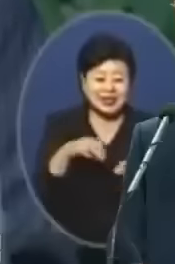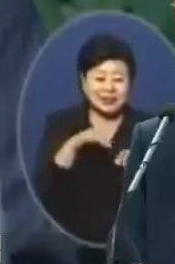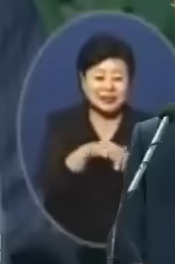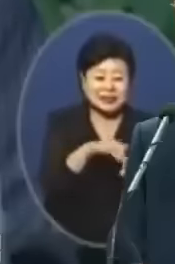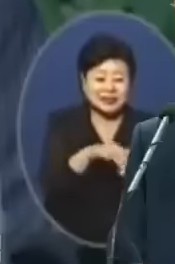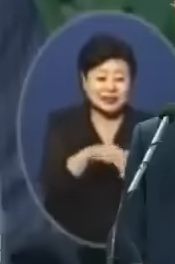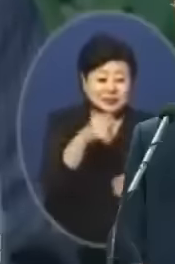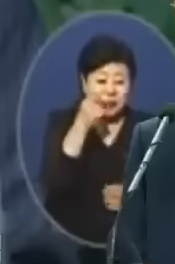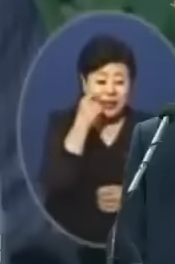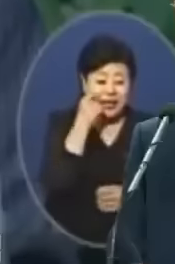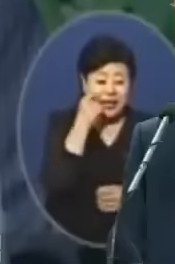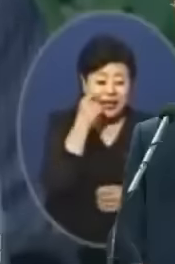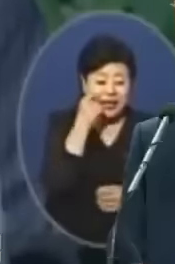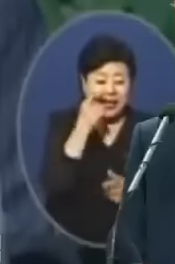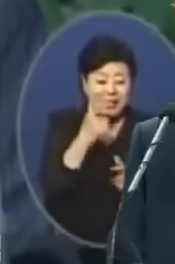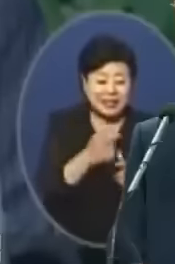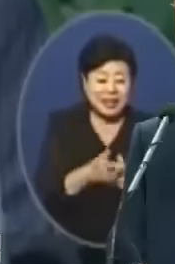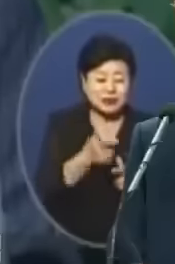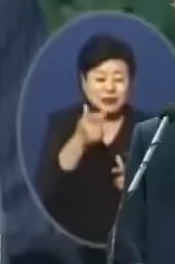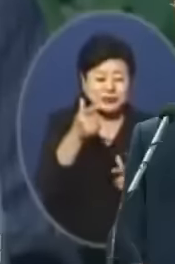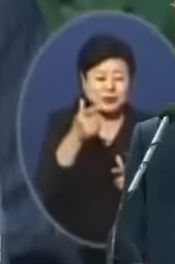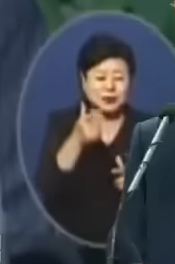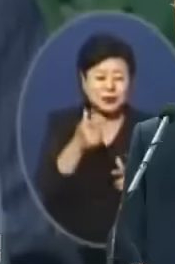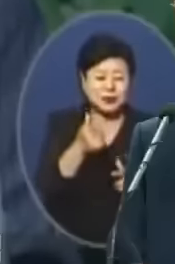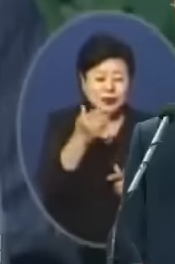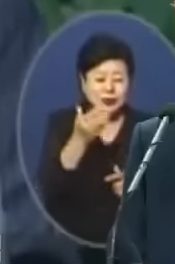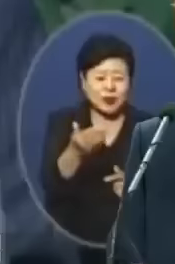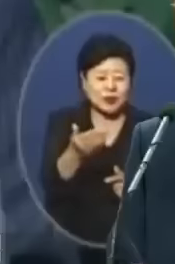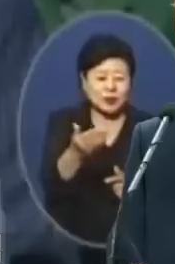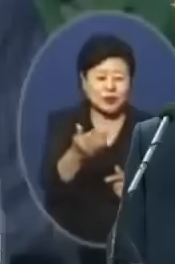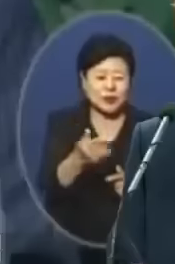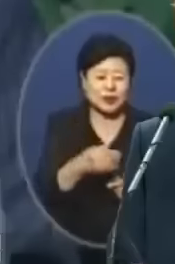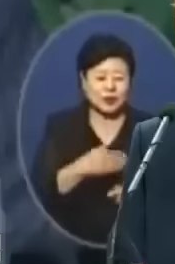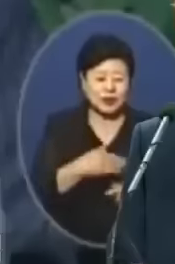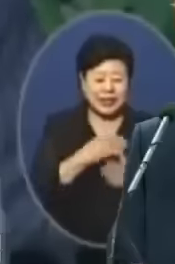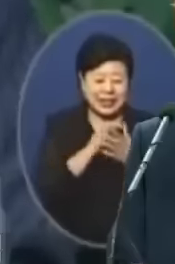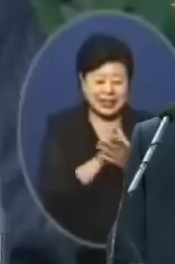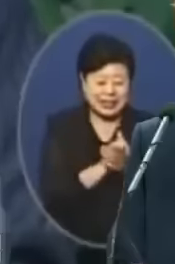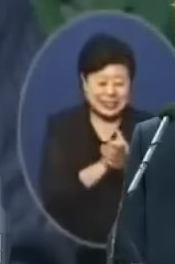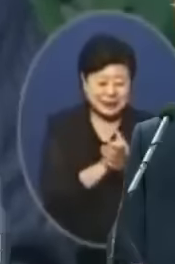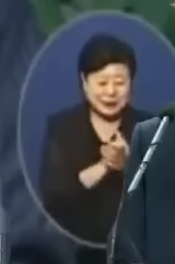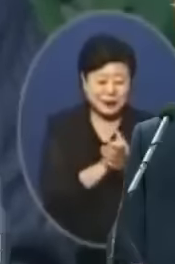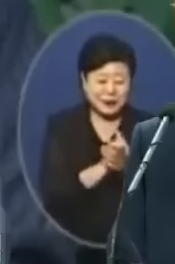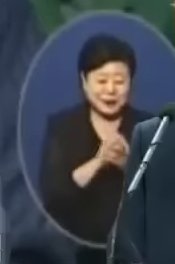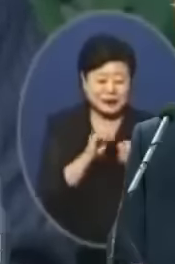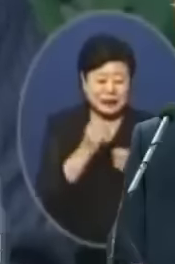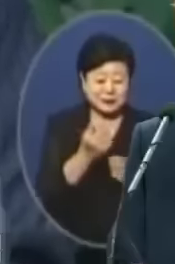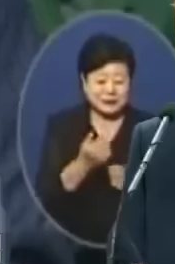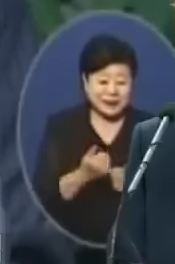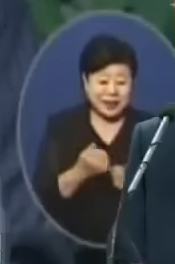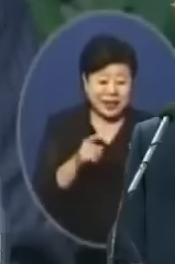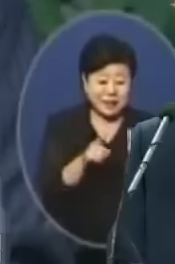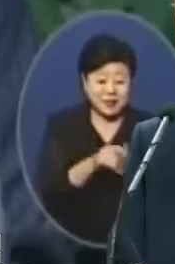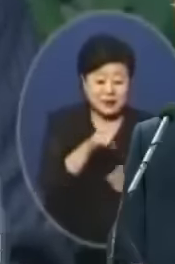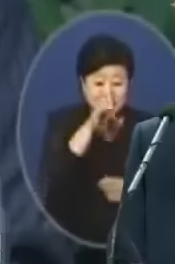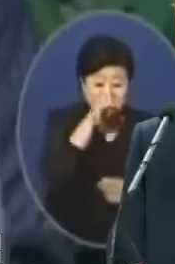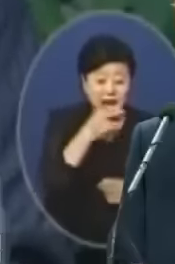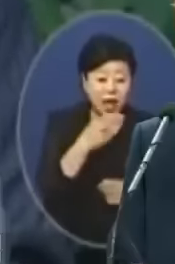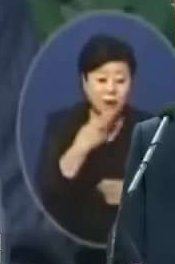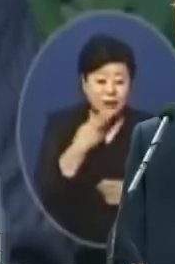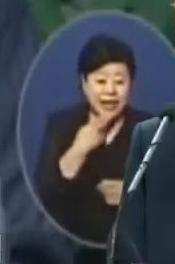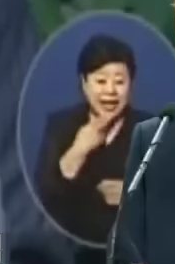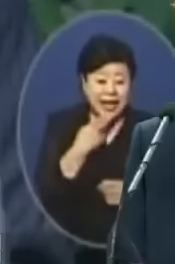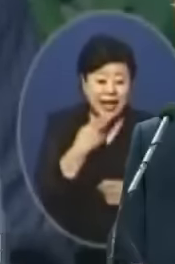없습니다. 예수님도 여러분과 저의 기도를 응답하시기 전에 믿음이 있는지